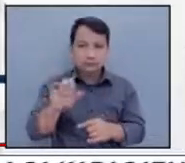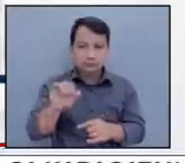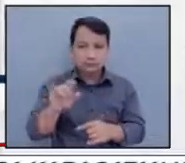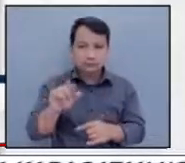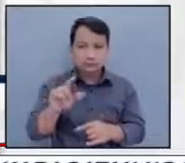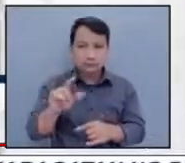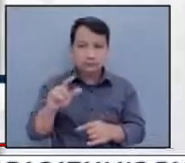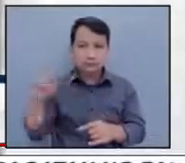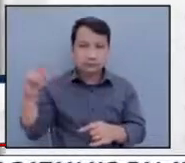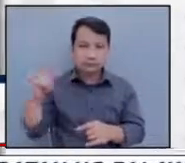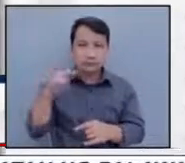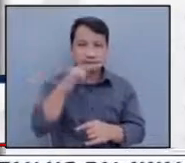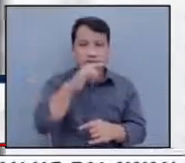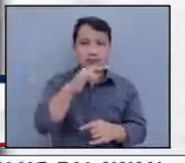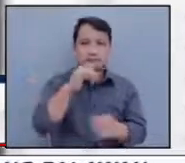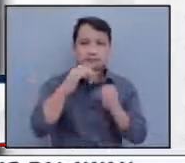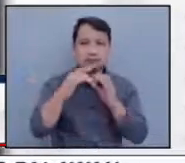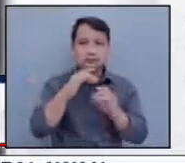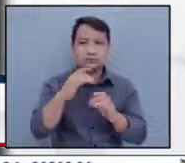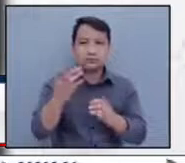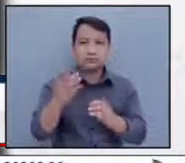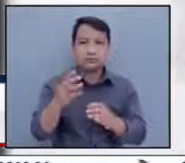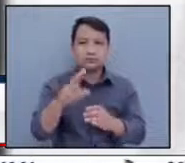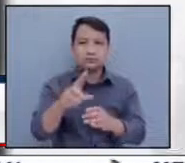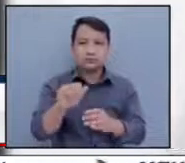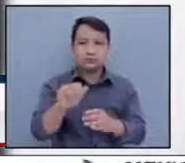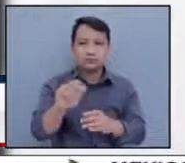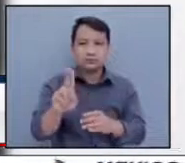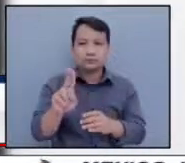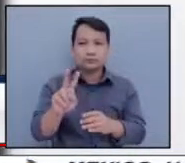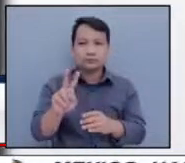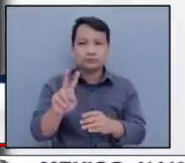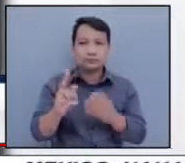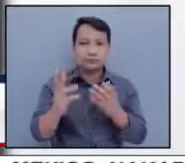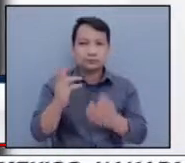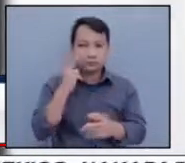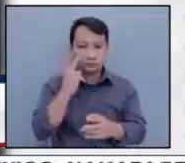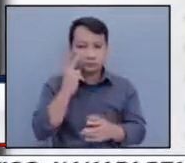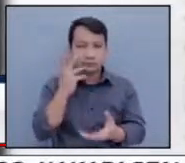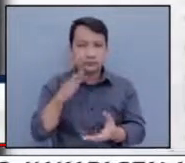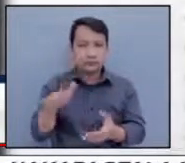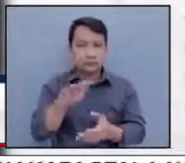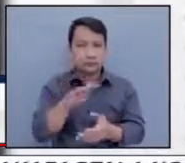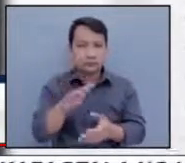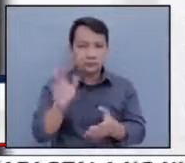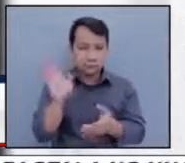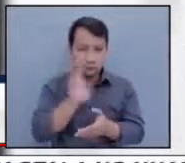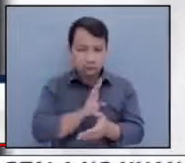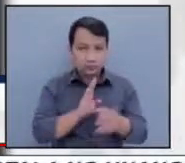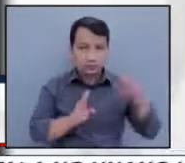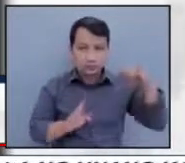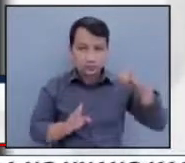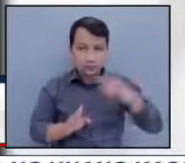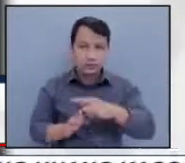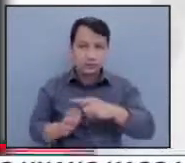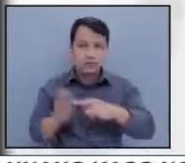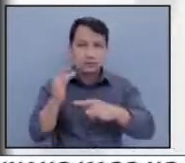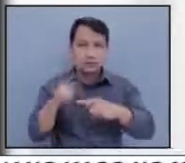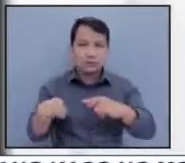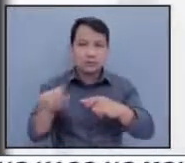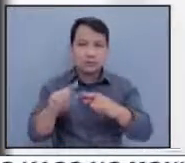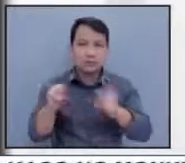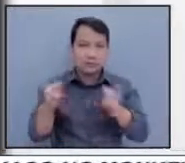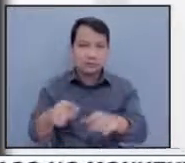ang komunikasyon sa nasabing UAV. Wala naman ay talang nasaktan o nasirang property dahil sa naturang insidente.